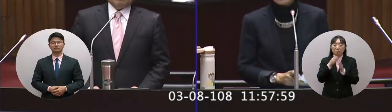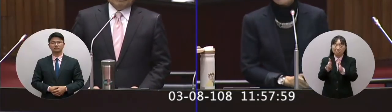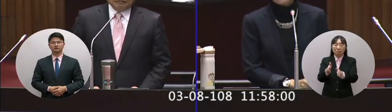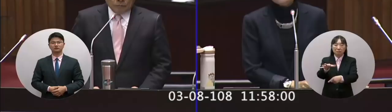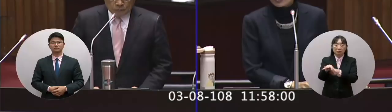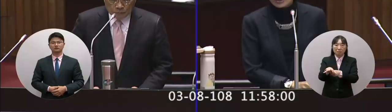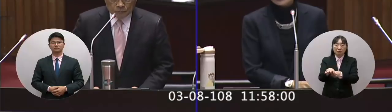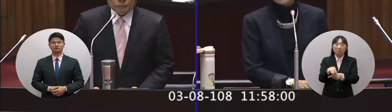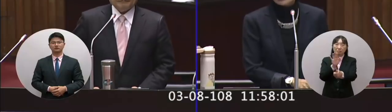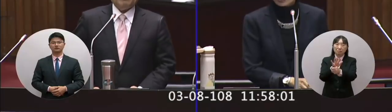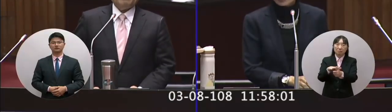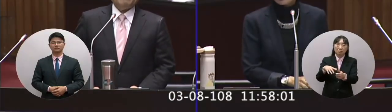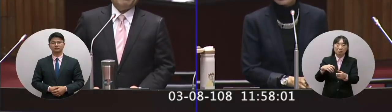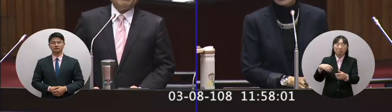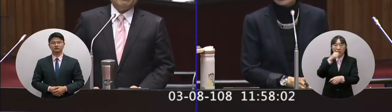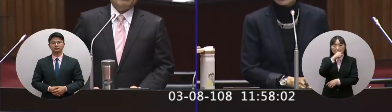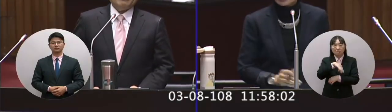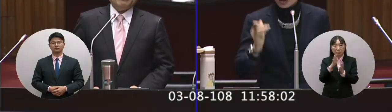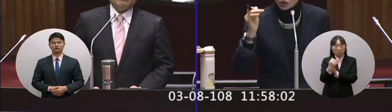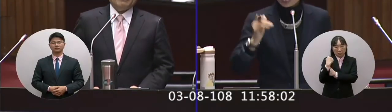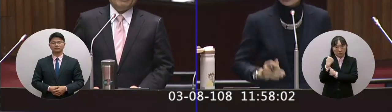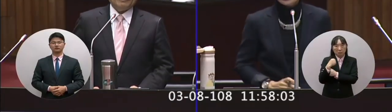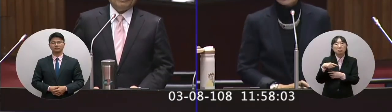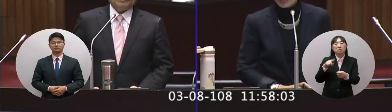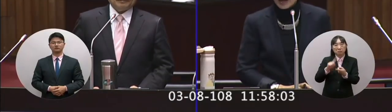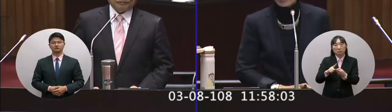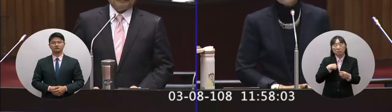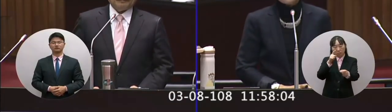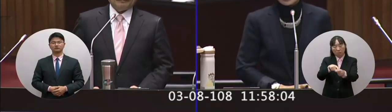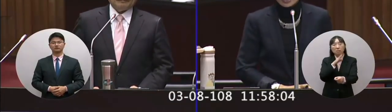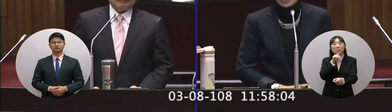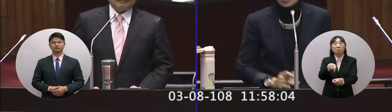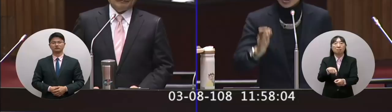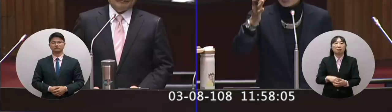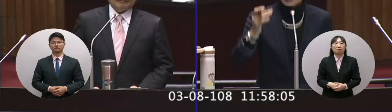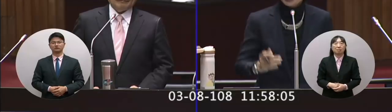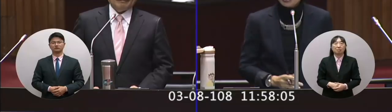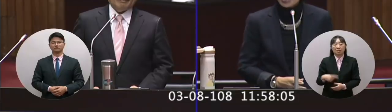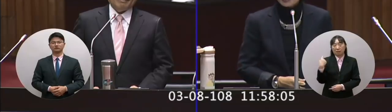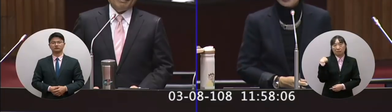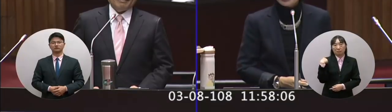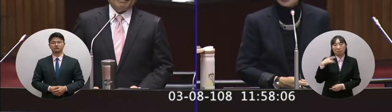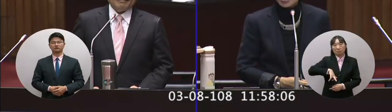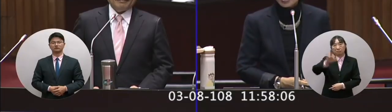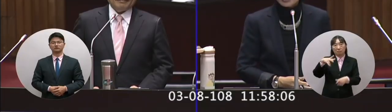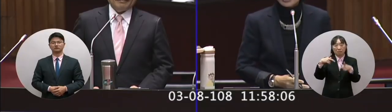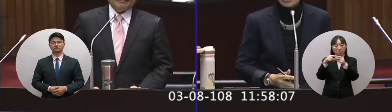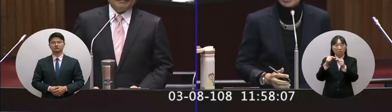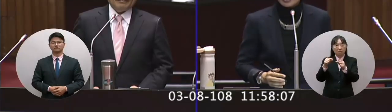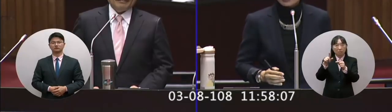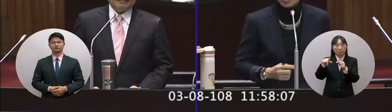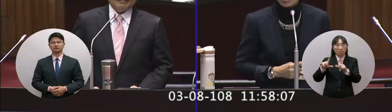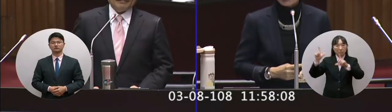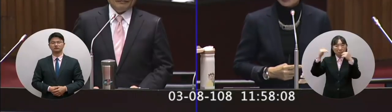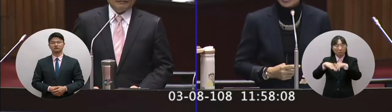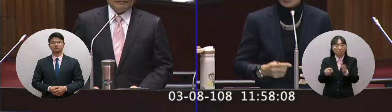努力，为台湾努力，一直都是我们的最终极的目标。 昨天我们去到东京的时候，因为在